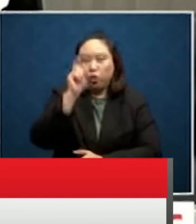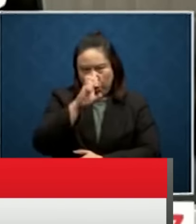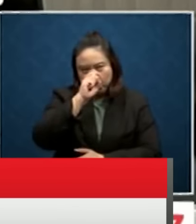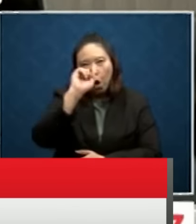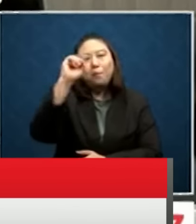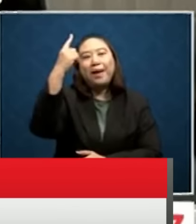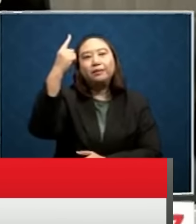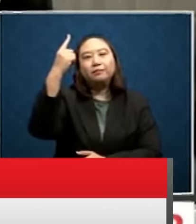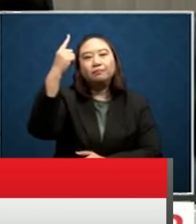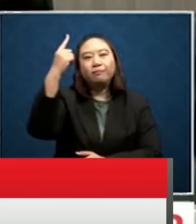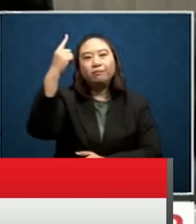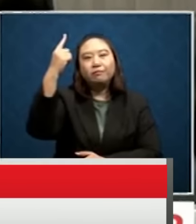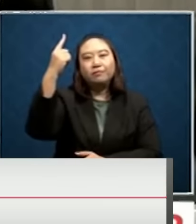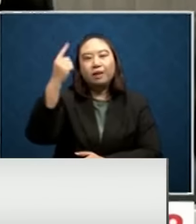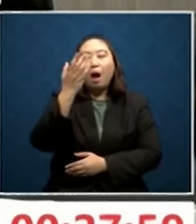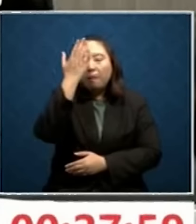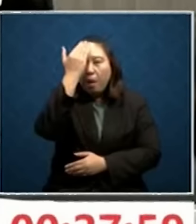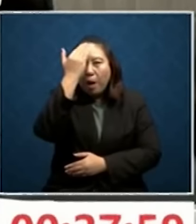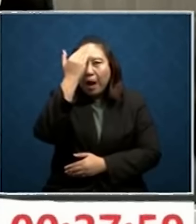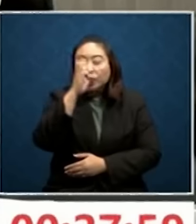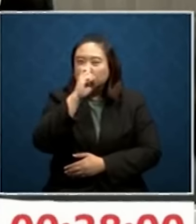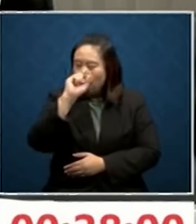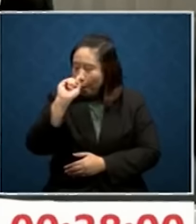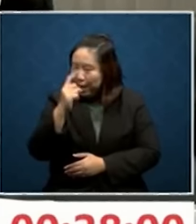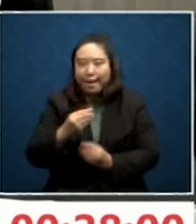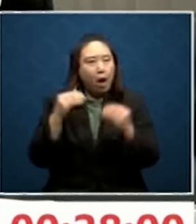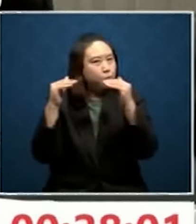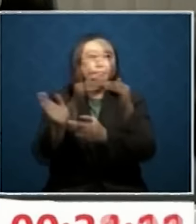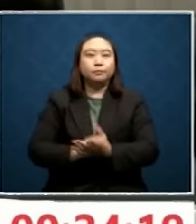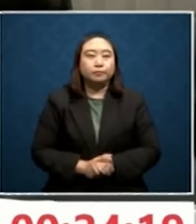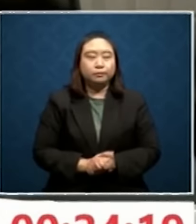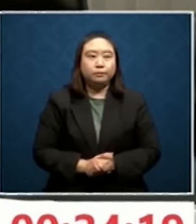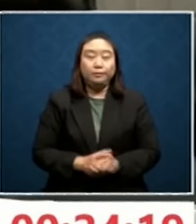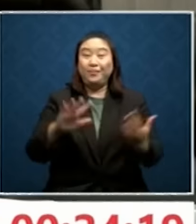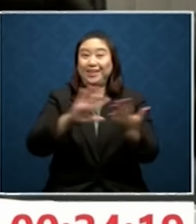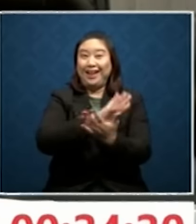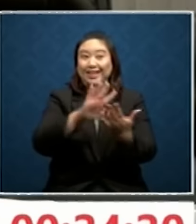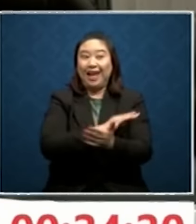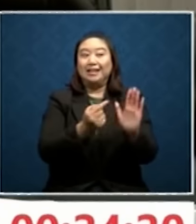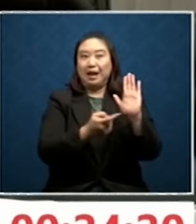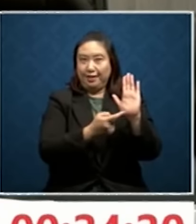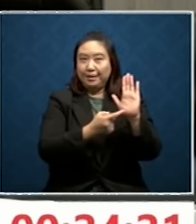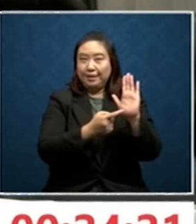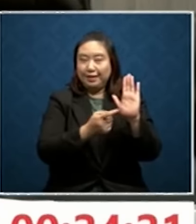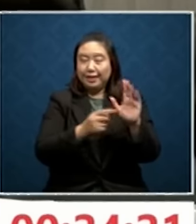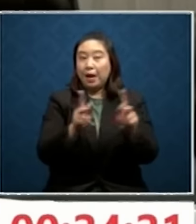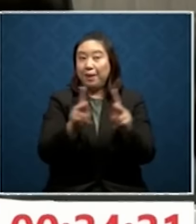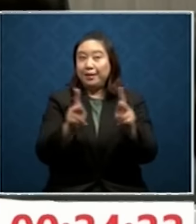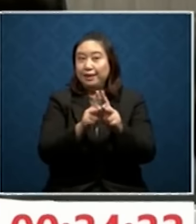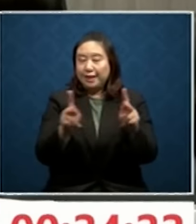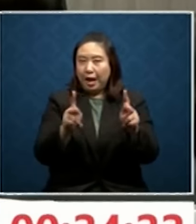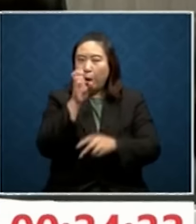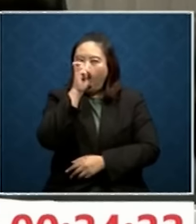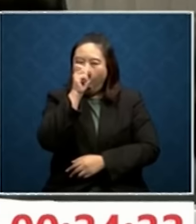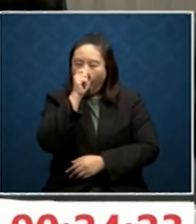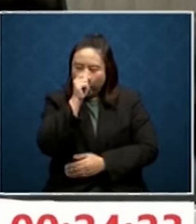เพราะการสอบใหม่ทำให้เกิดความเป็นธรรมถูกต้องที่สุดนั่นล่ะค่ะท่านผู้ชมรอฟังนะคะวันนี้เนี่ยสวมีทั้งคำ